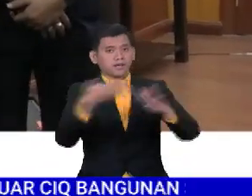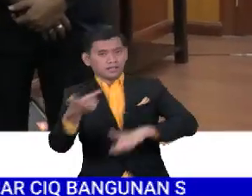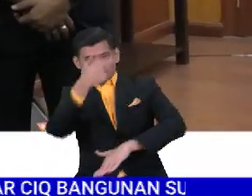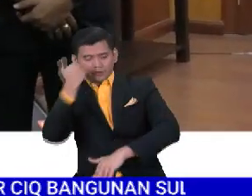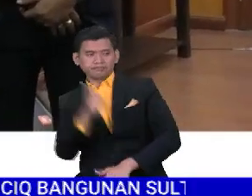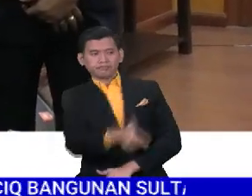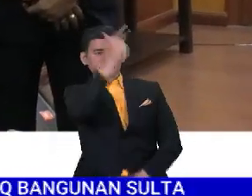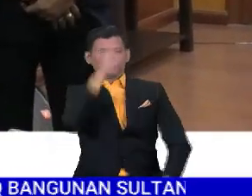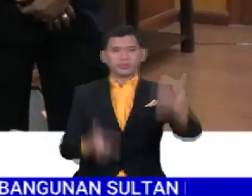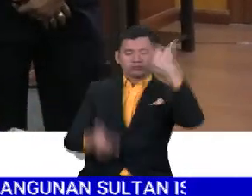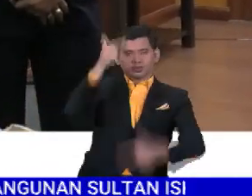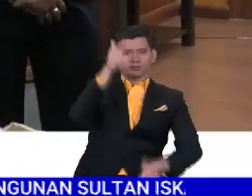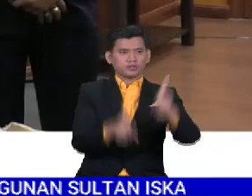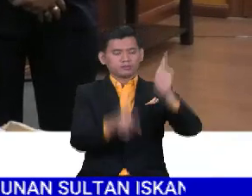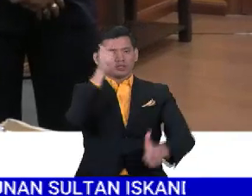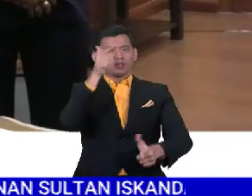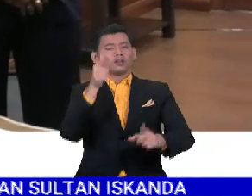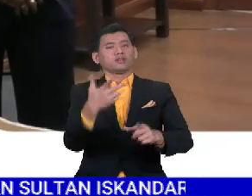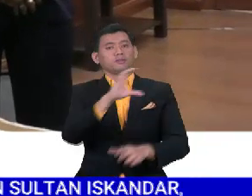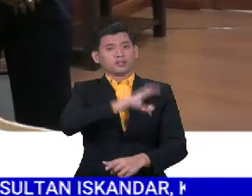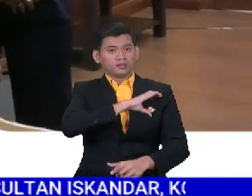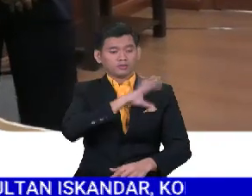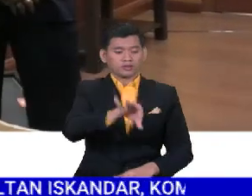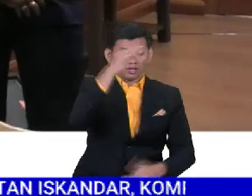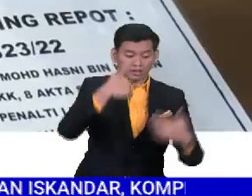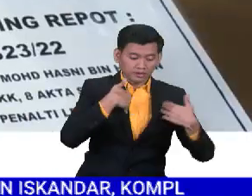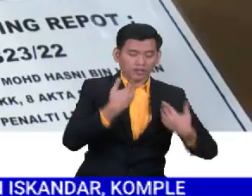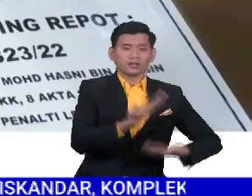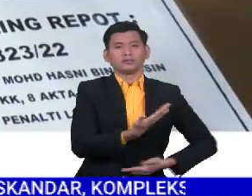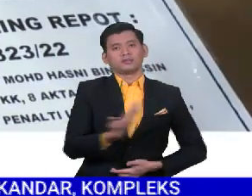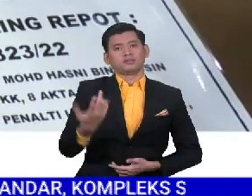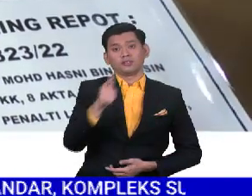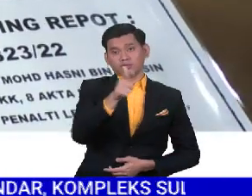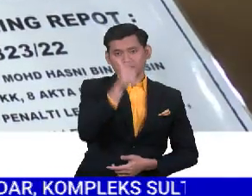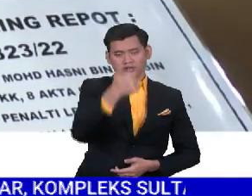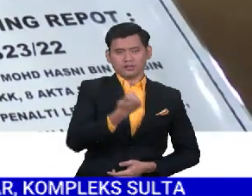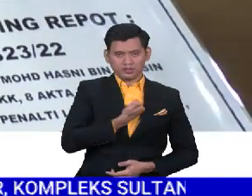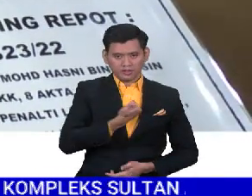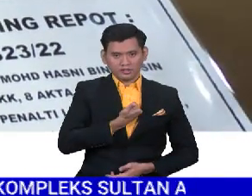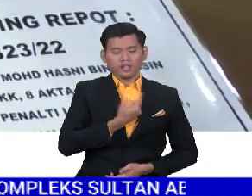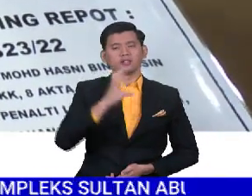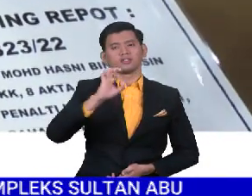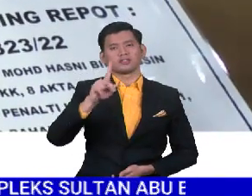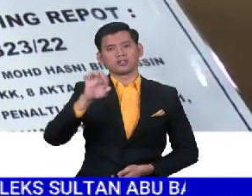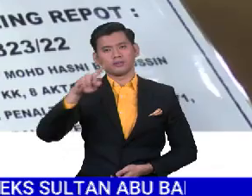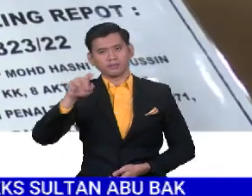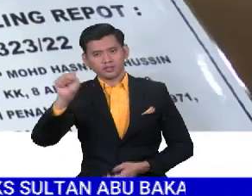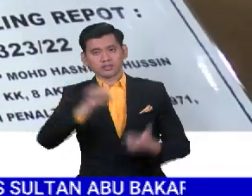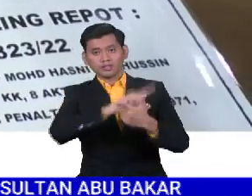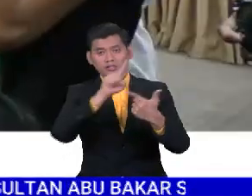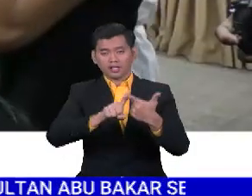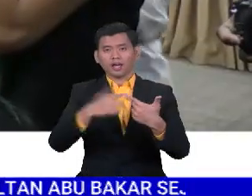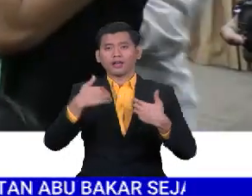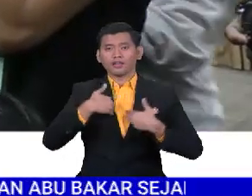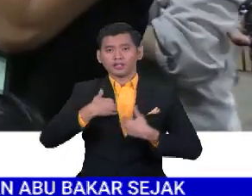polis. Pemeriksaan ke atas mayat suspek menemukan sepucuk pistol jenis CZ-75 Compact dan sebutir